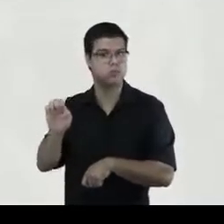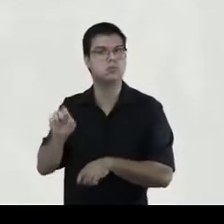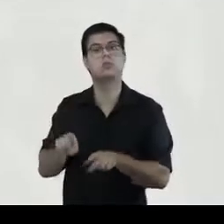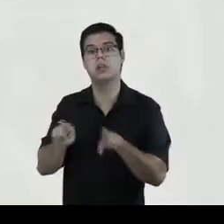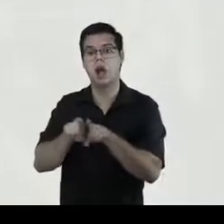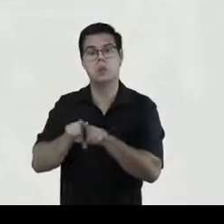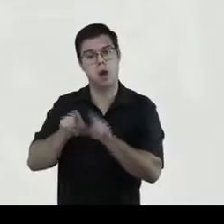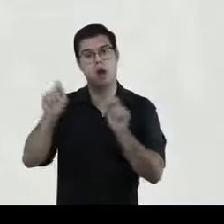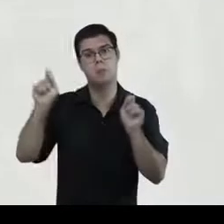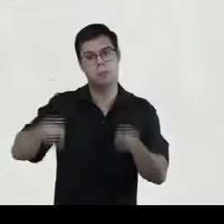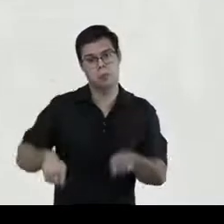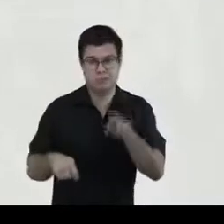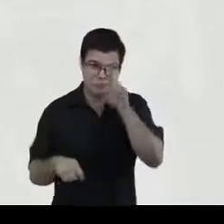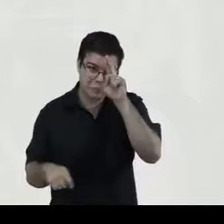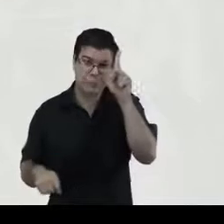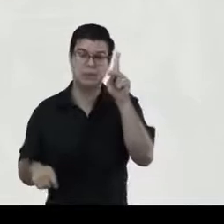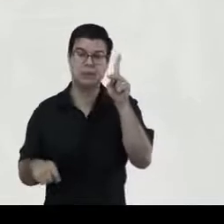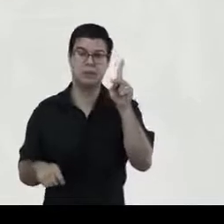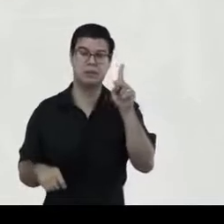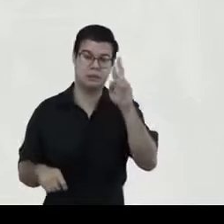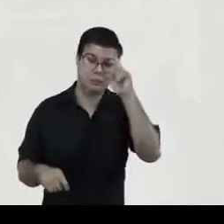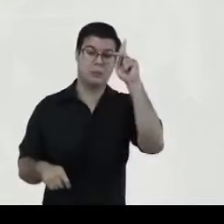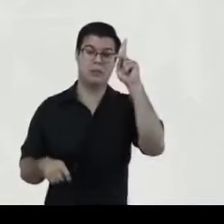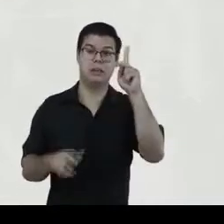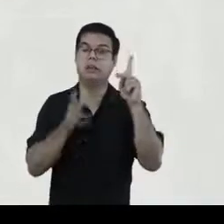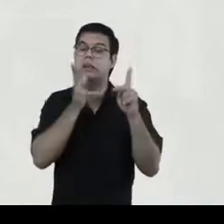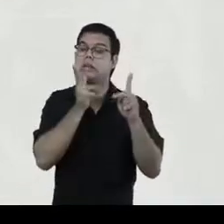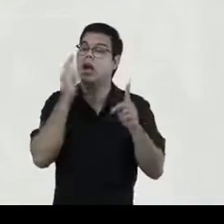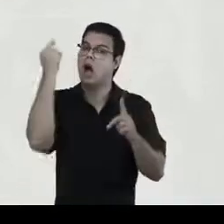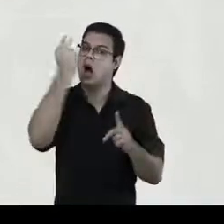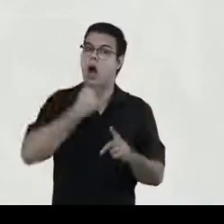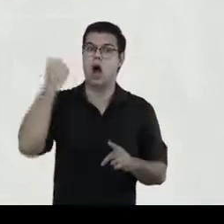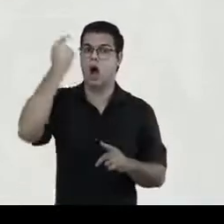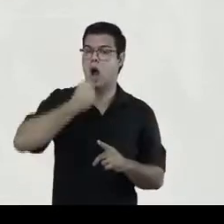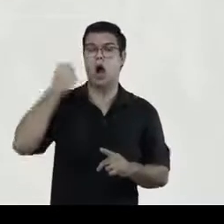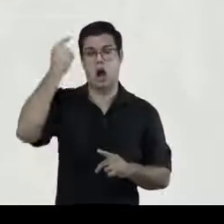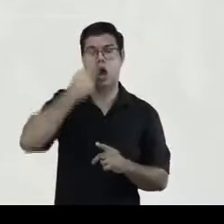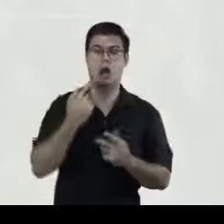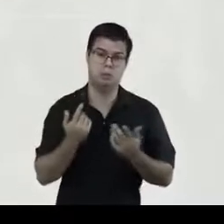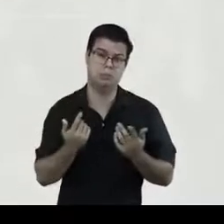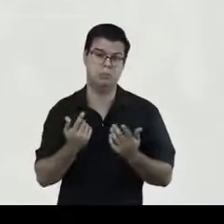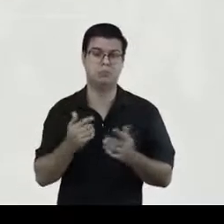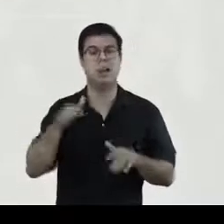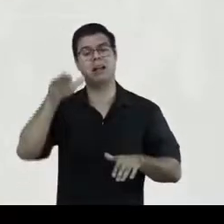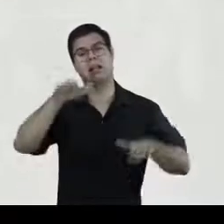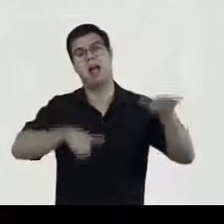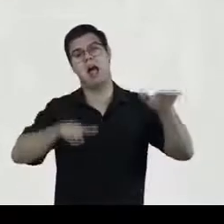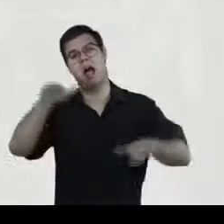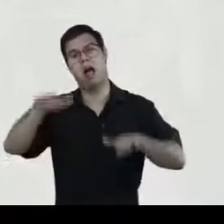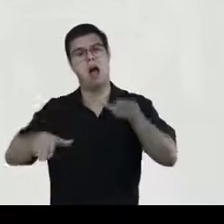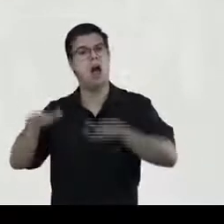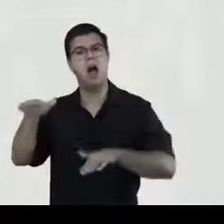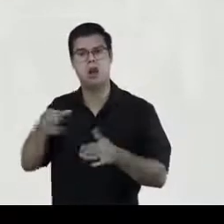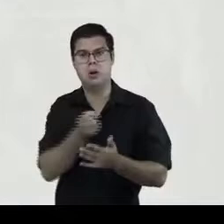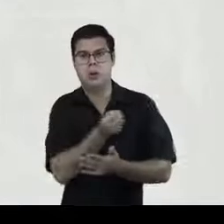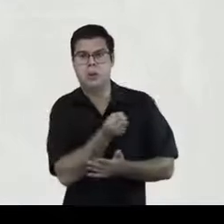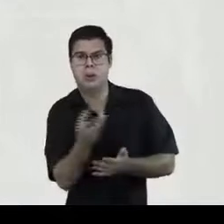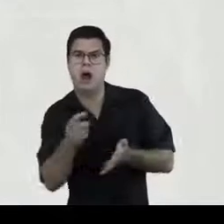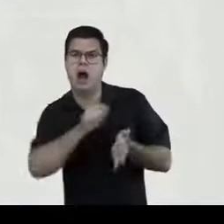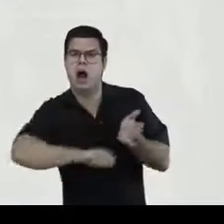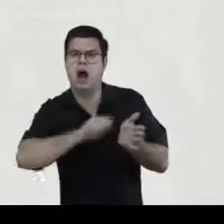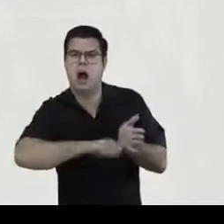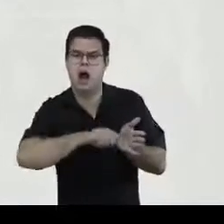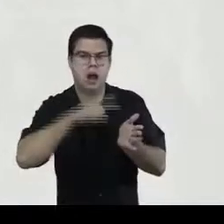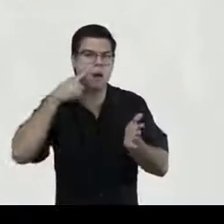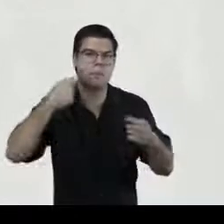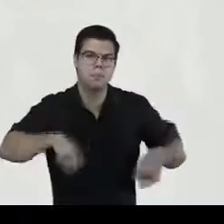Das hängt alles davon ab, wie viele Schriften man noch durchsehen muss, sobald man diese Einschränkung durch Schriftgröße und M